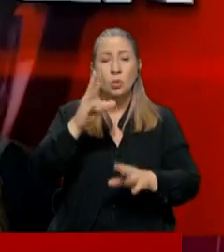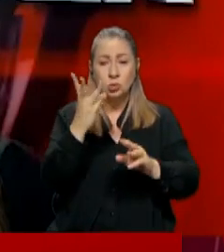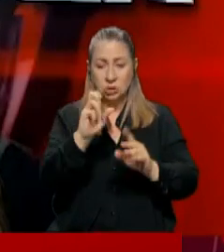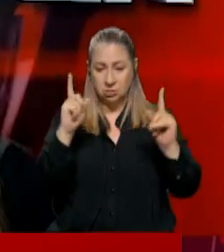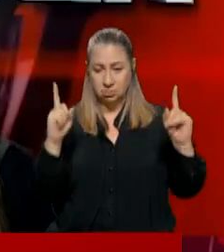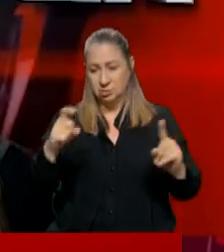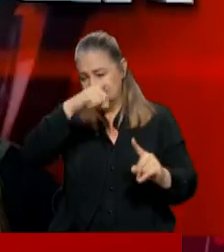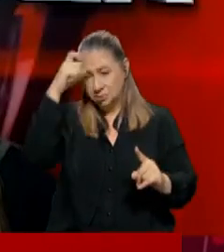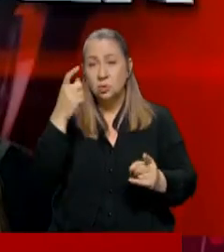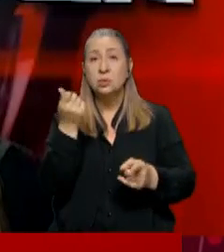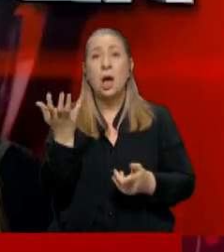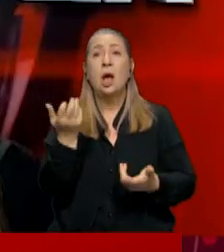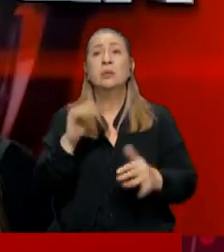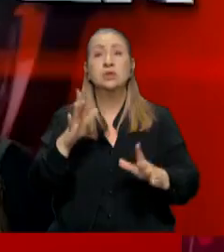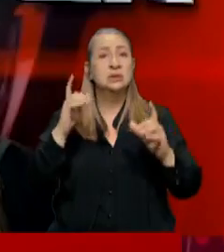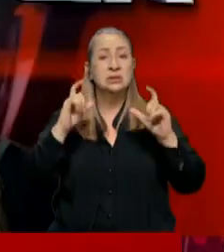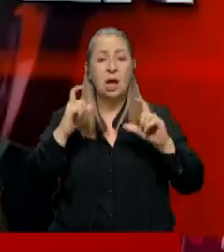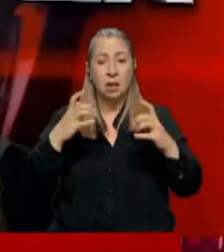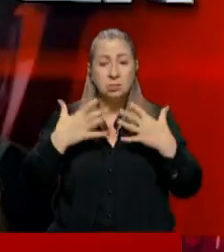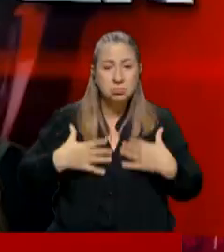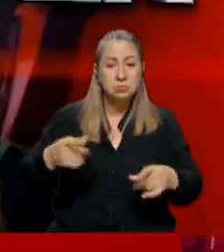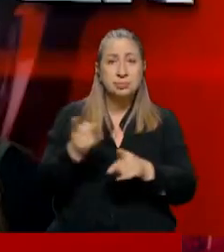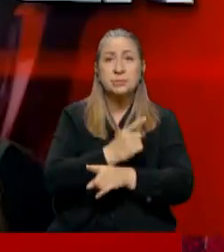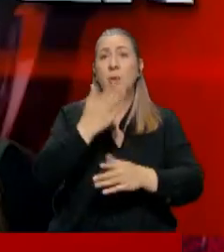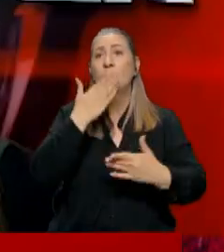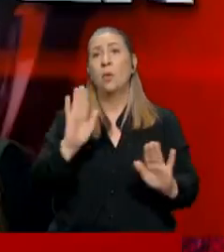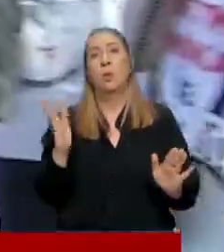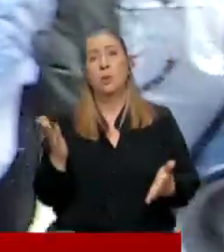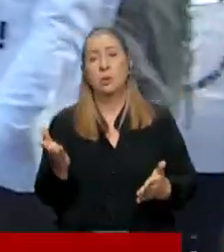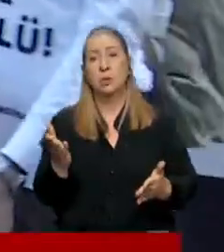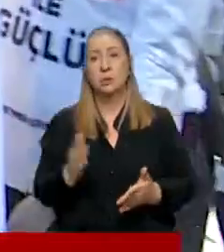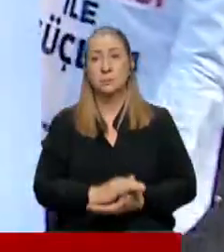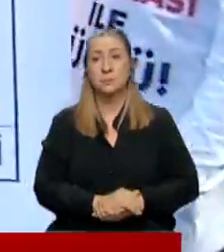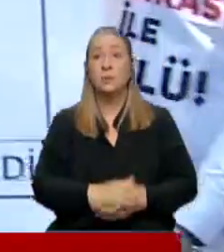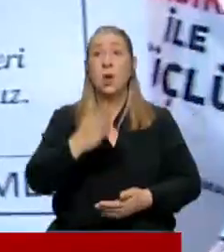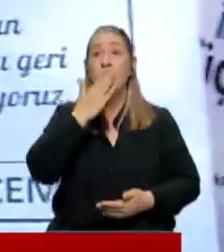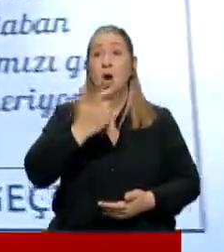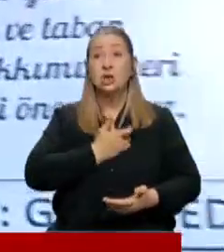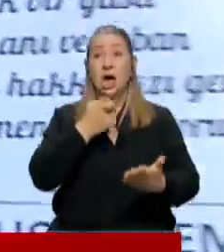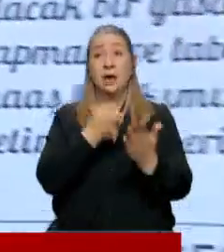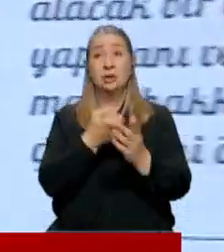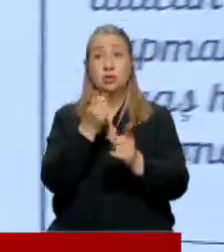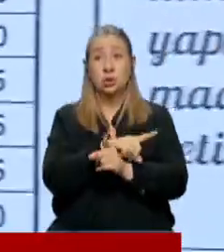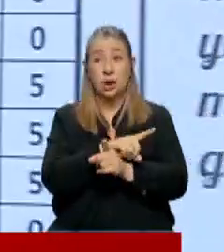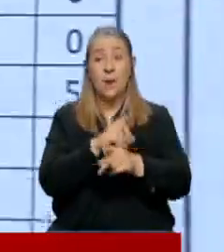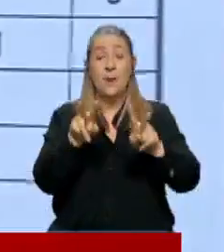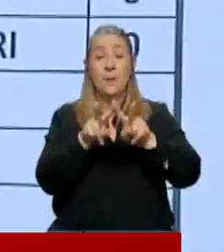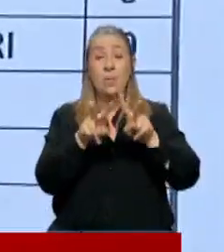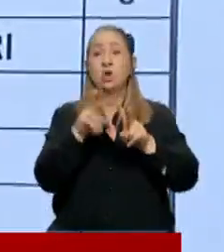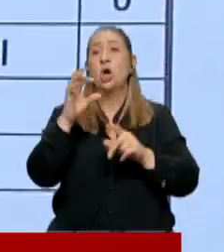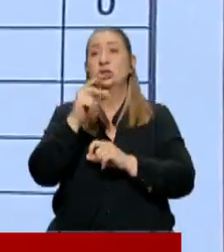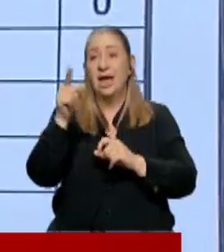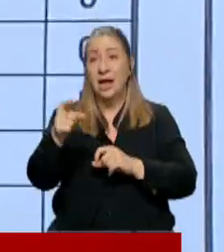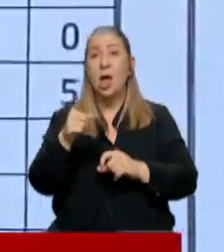boyunca hiçbir ücret, hiçbir sağlık güvencesinden de faydalanamayacak. Öğrencinin adı soyadı Mahmut